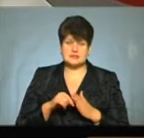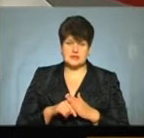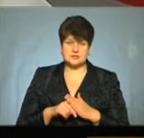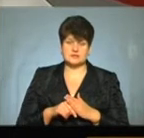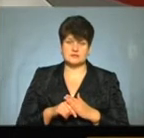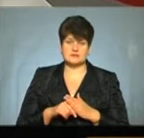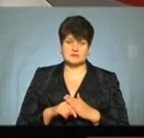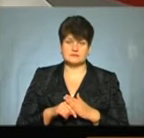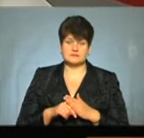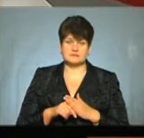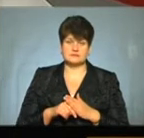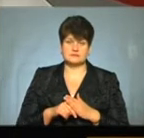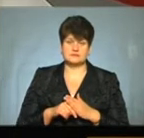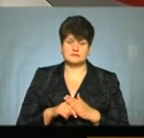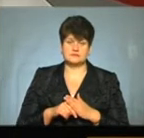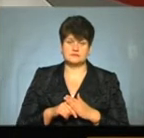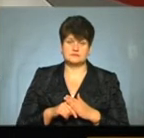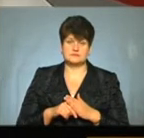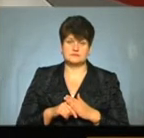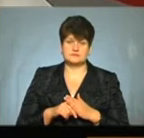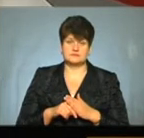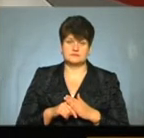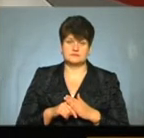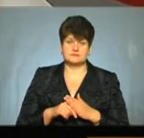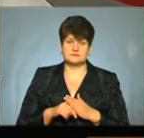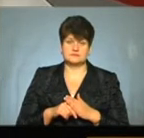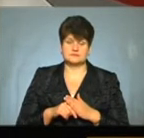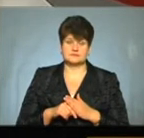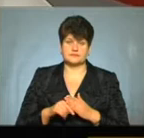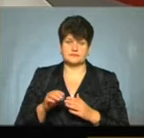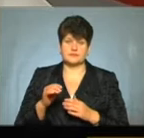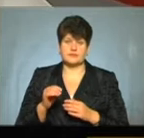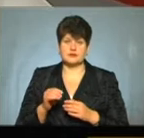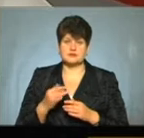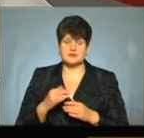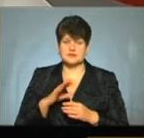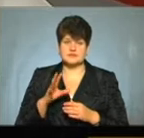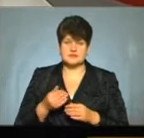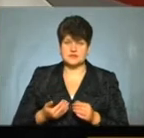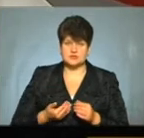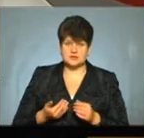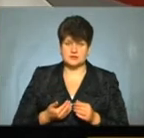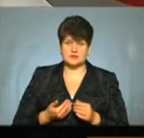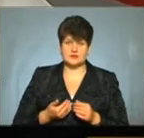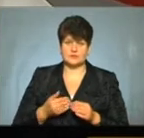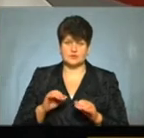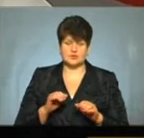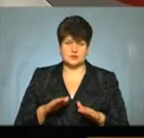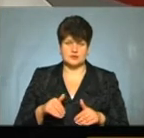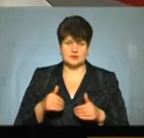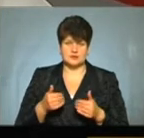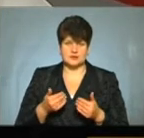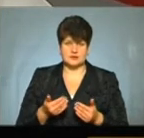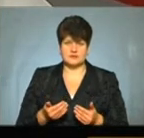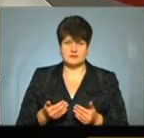мене, мені здається, управління психологічного соціального захисту, яке все життя, скільки теж може жили, надавати певні